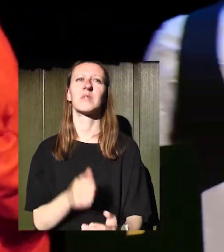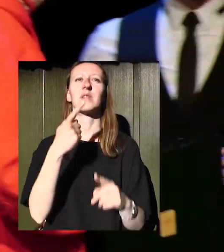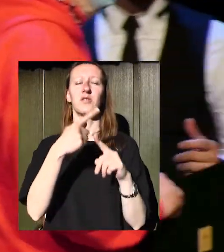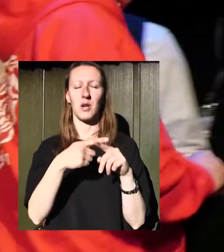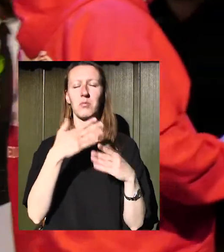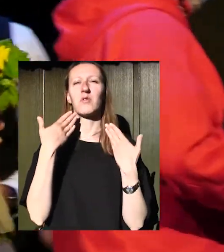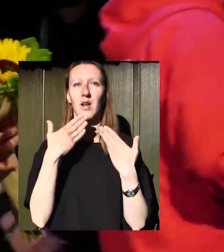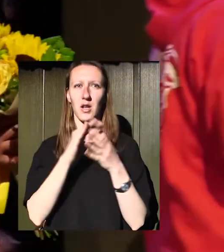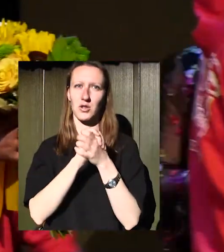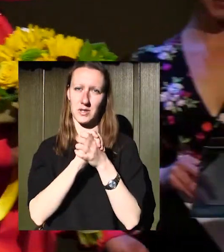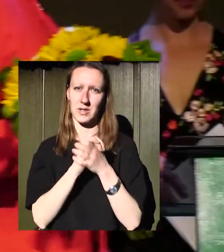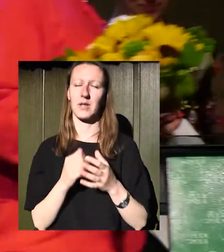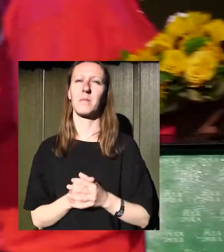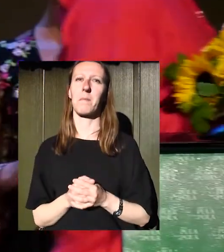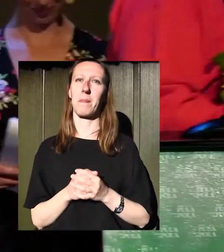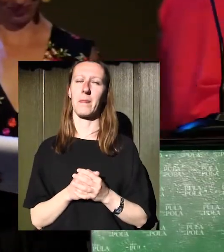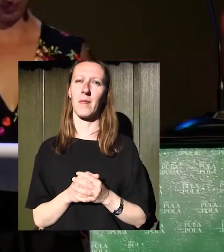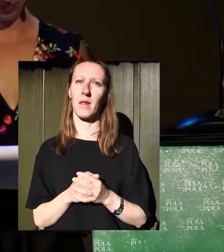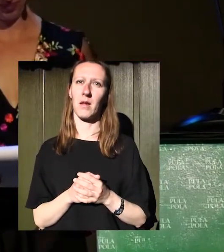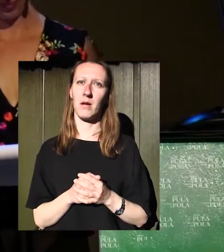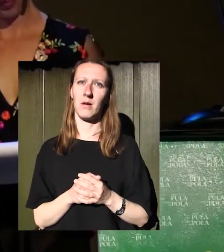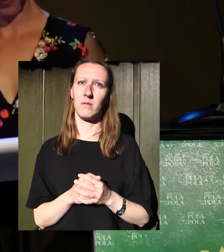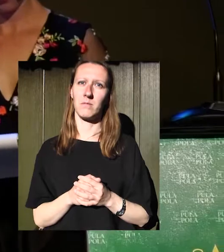Ancora una volta, congratulazioni. Čestitke.